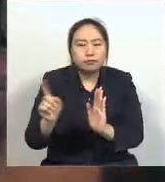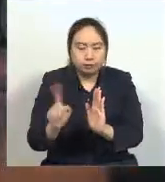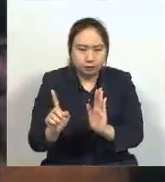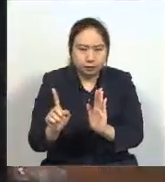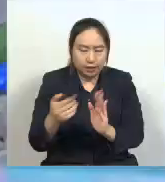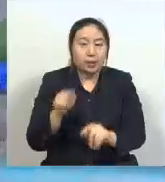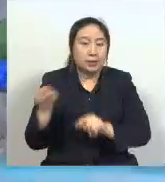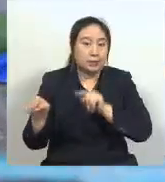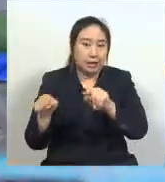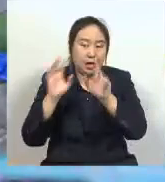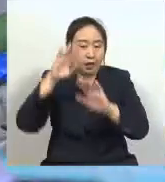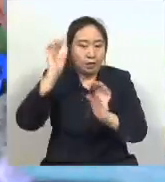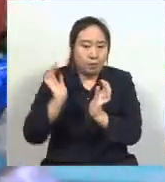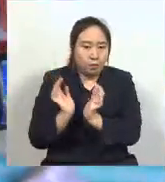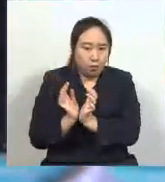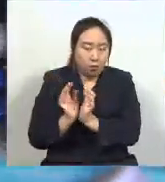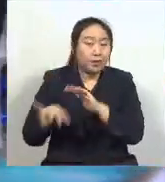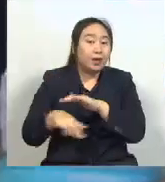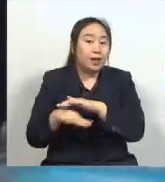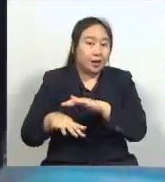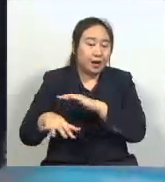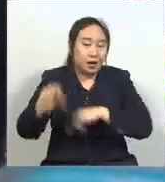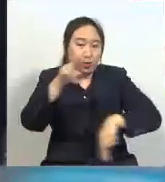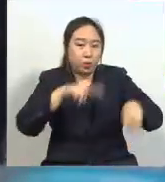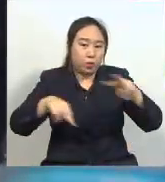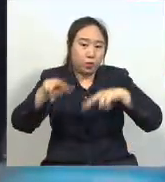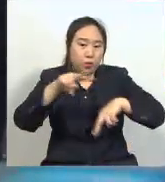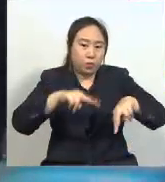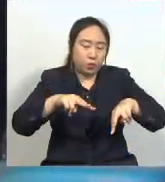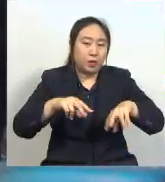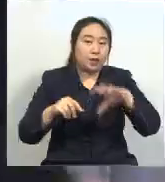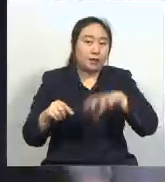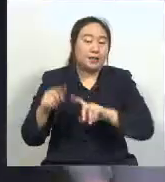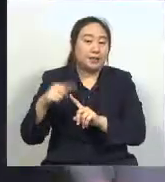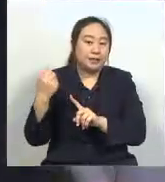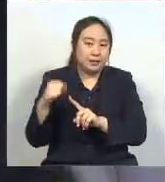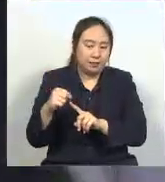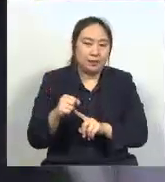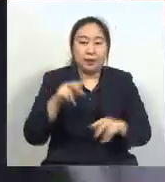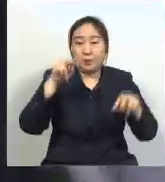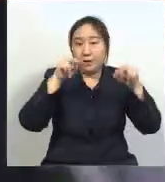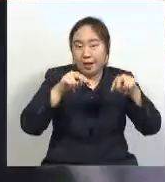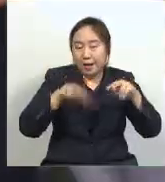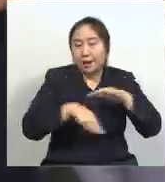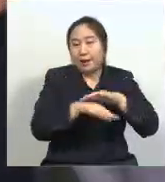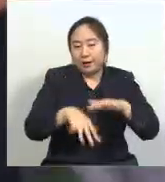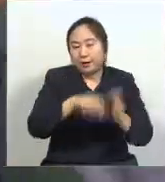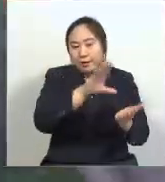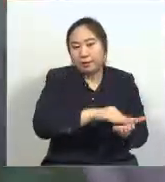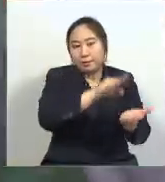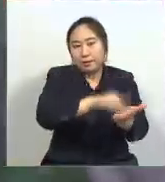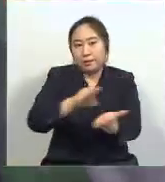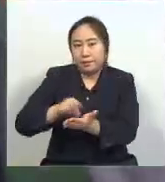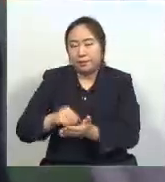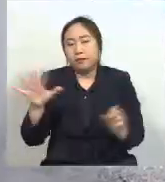สั่งการให้เจ้าหน้าที่ตำรวจพิสูจน์หลักฐานที่10นะคะเก็บรวบรวมพยานหลักฐานที่เกิดขึ้นให้ครอบคลุมทั้งหมด